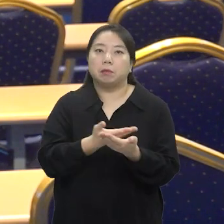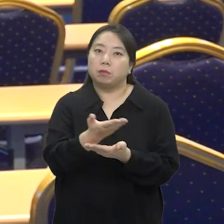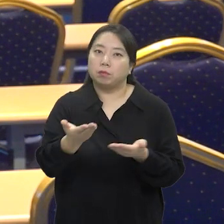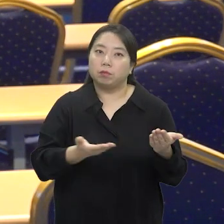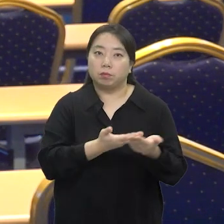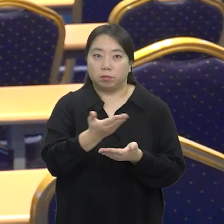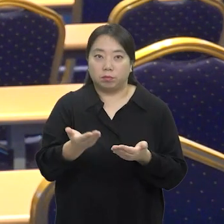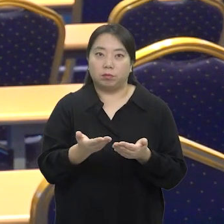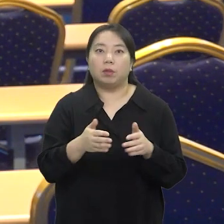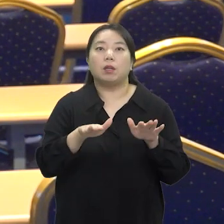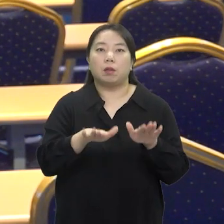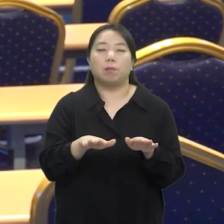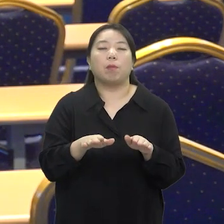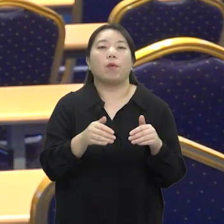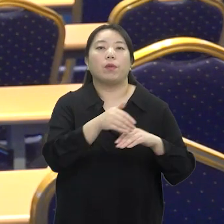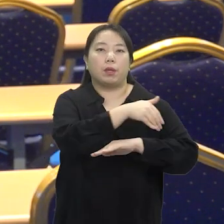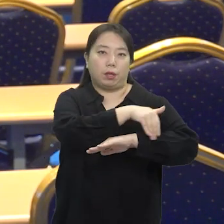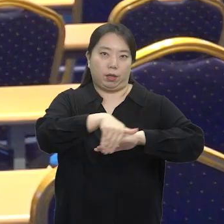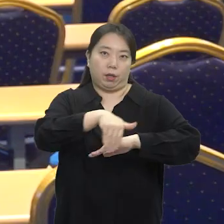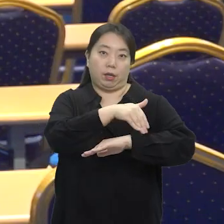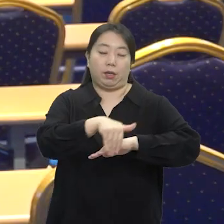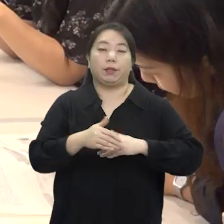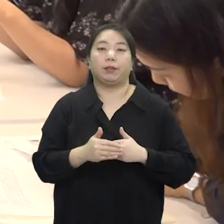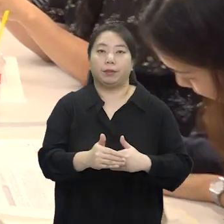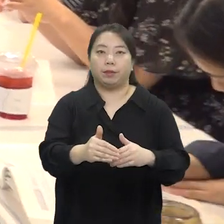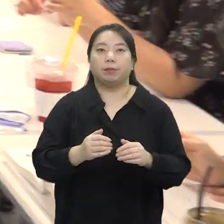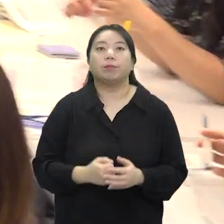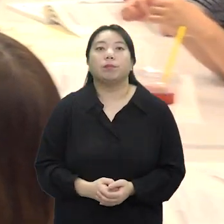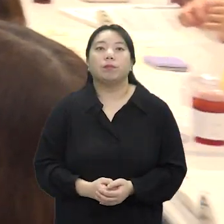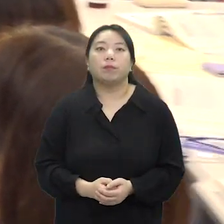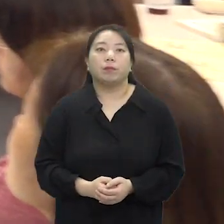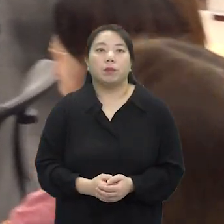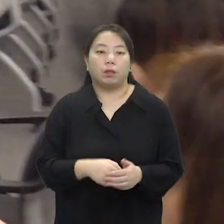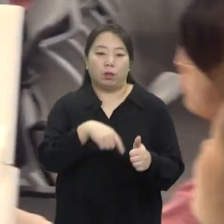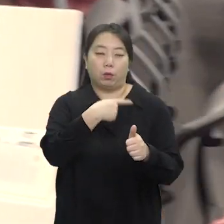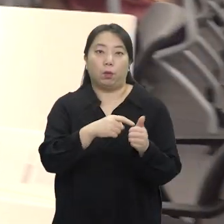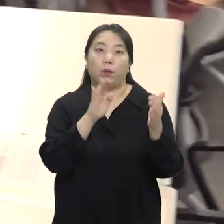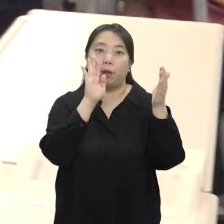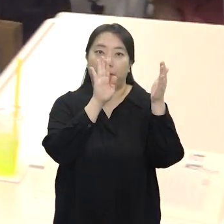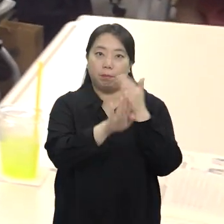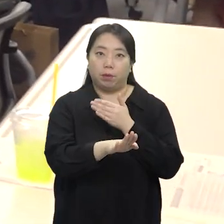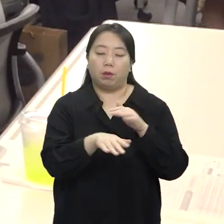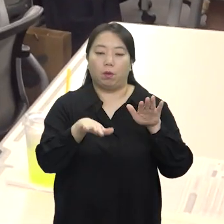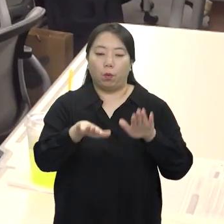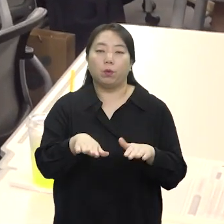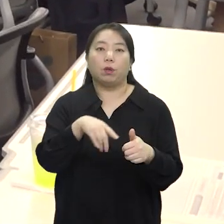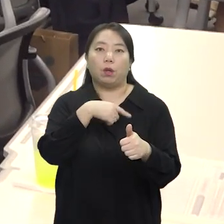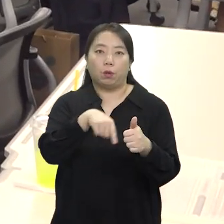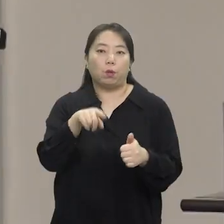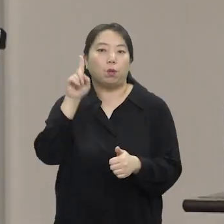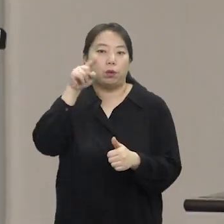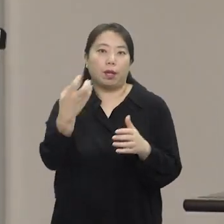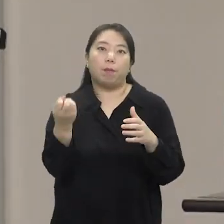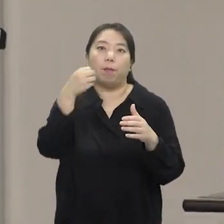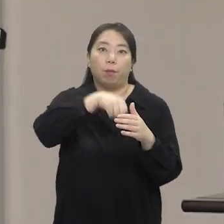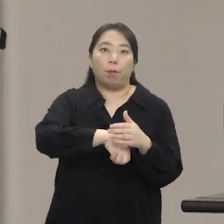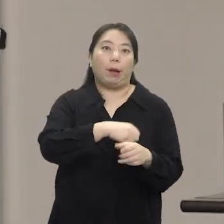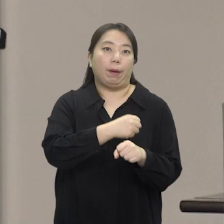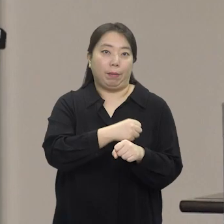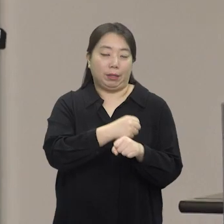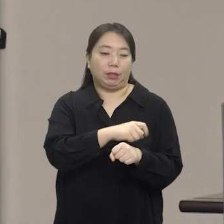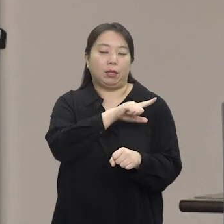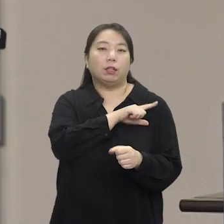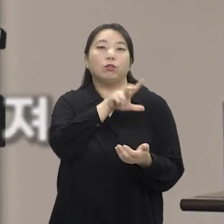자리로 이렇게 이번 행사가 기획되어지고 진행될 것 같습니다. 교육의 미래, 오늘의 교육에 내일을 담다라는